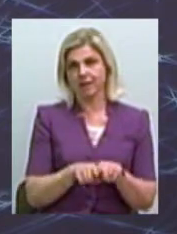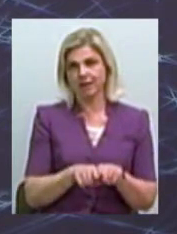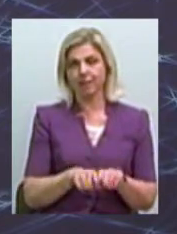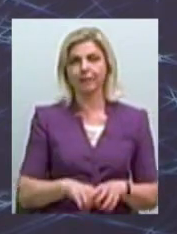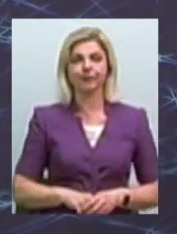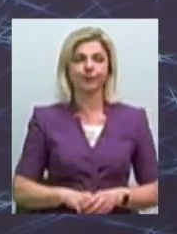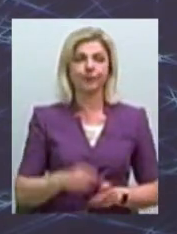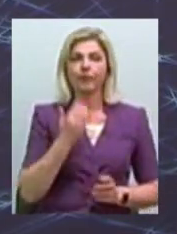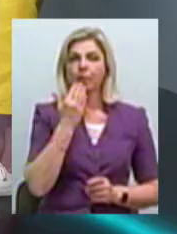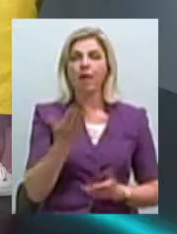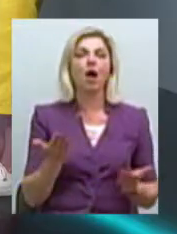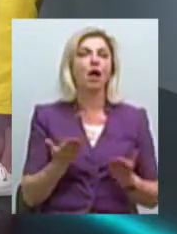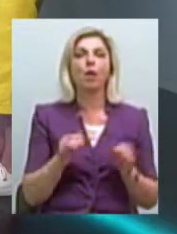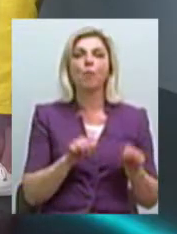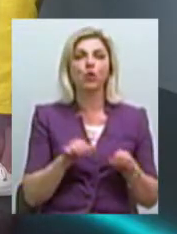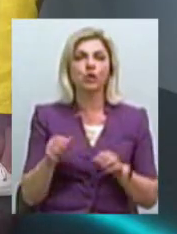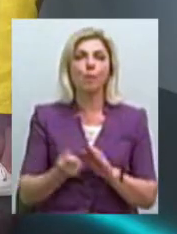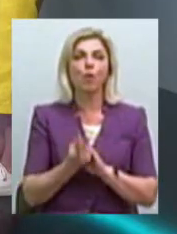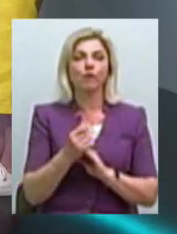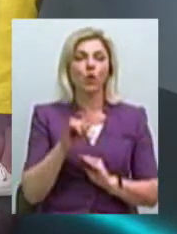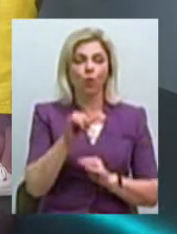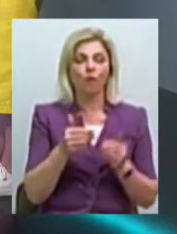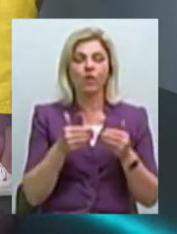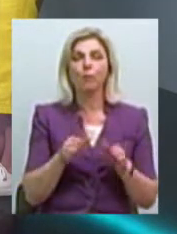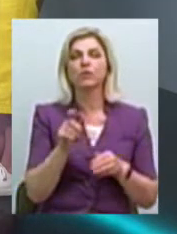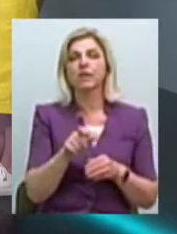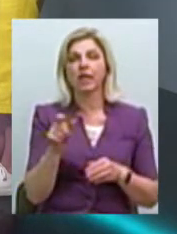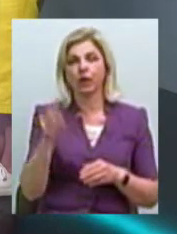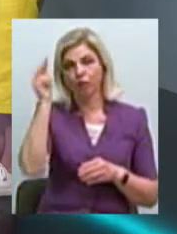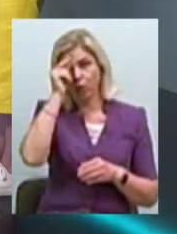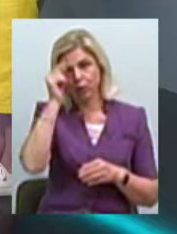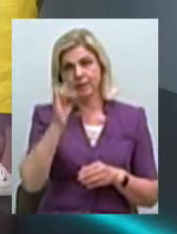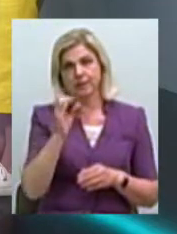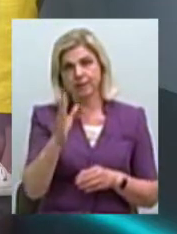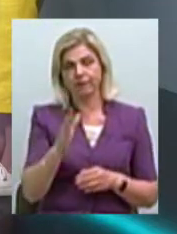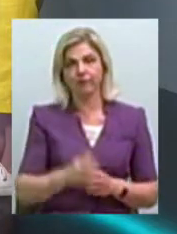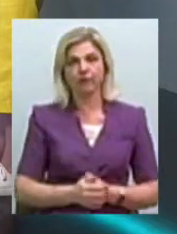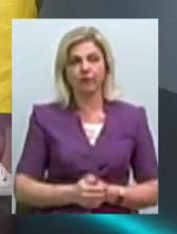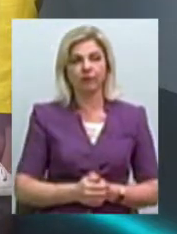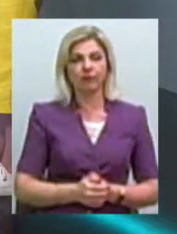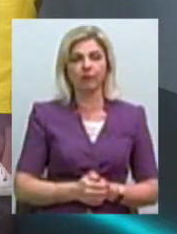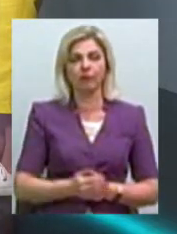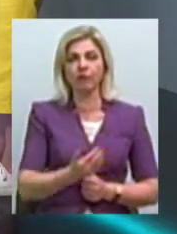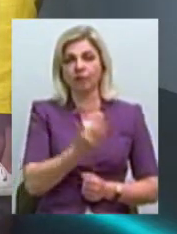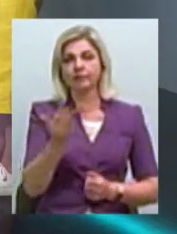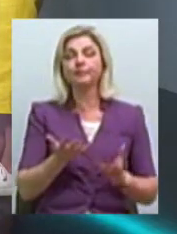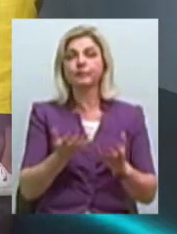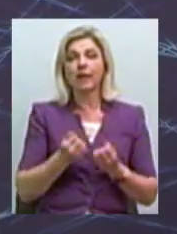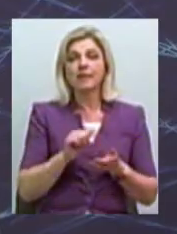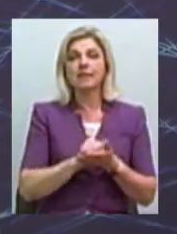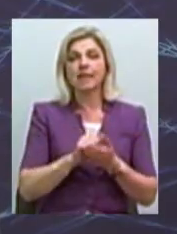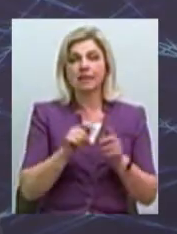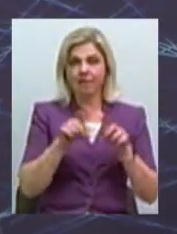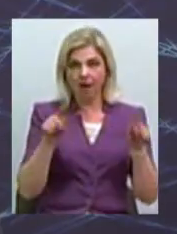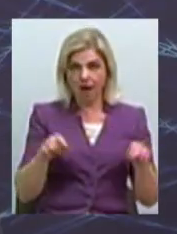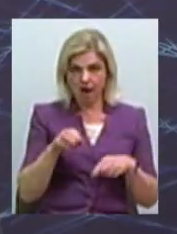які можливості з'являються у випускників курсів? Ну, по-перше, вони отримують, да, сертифікат, вони отримують